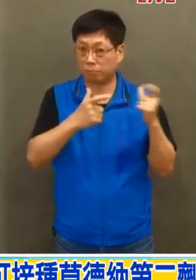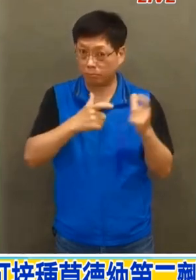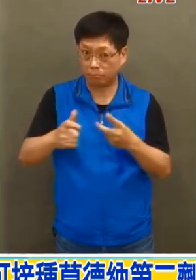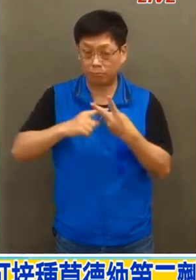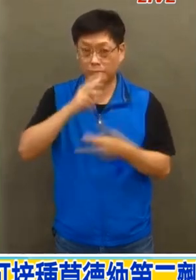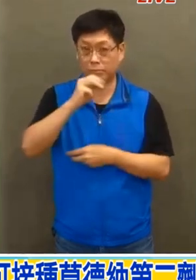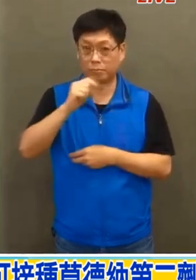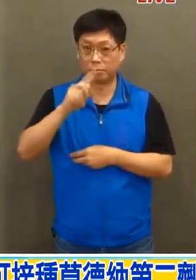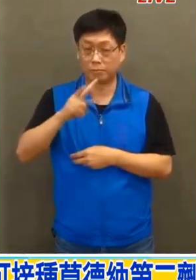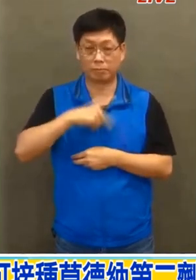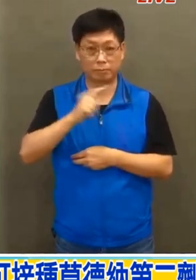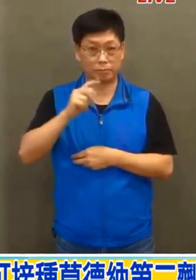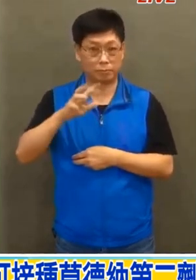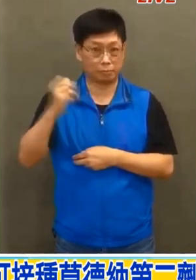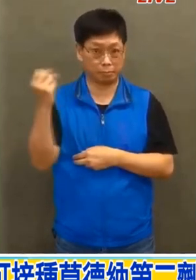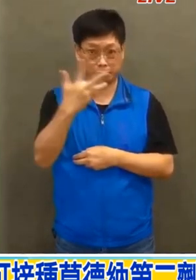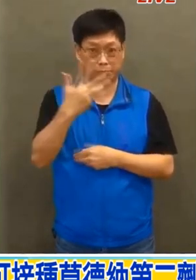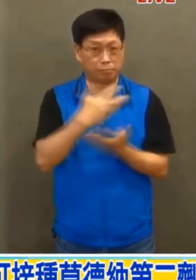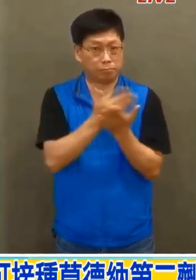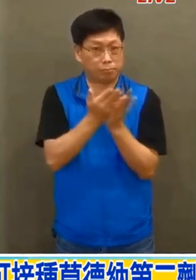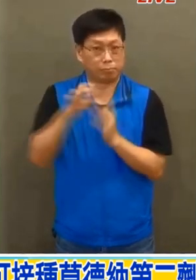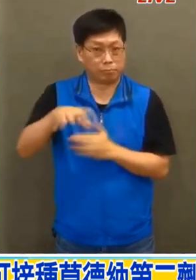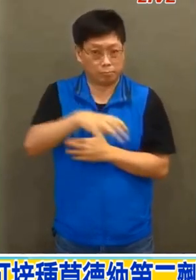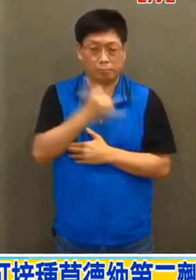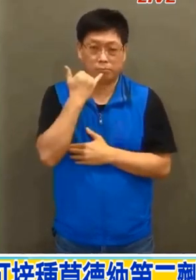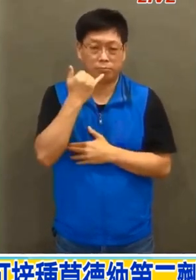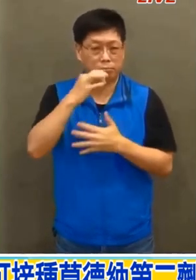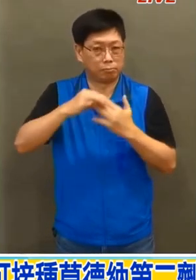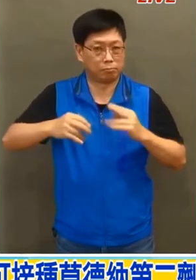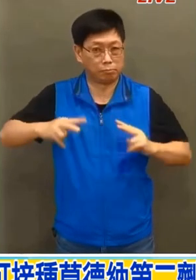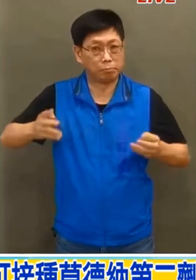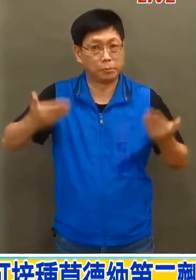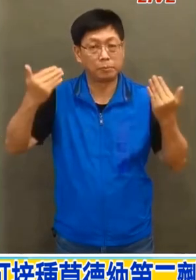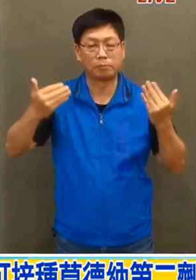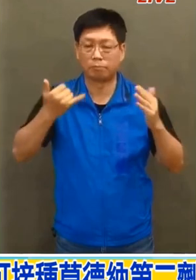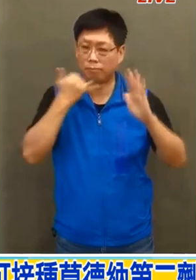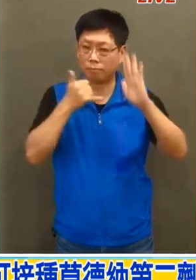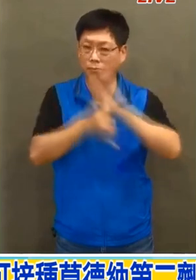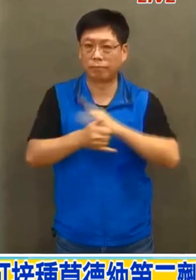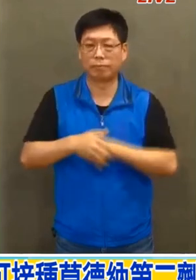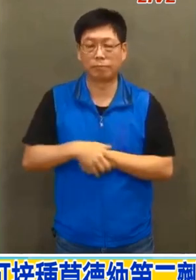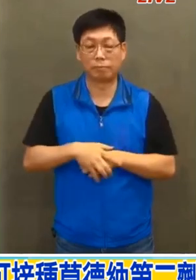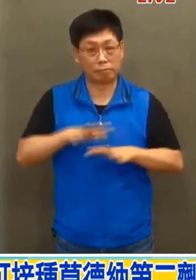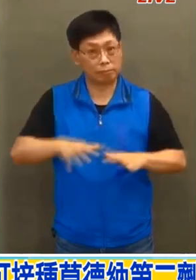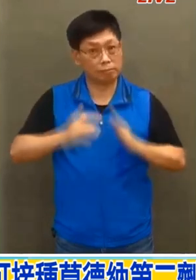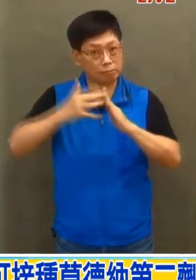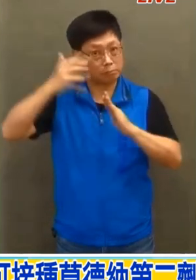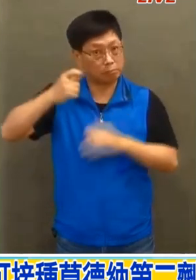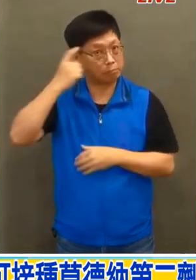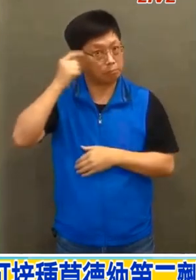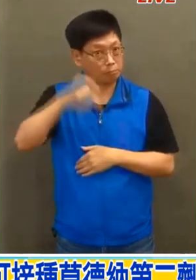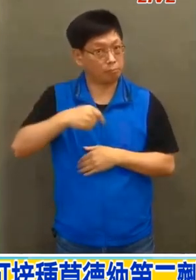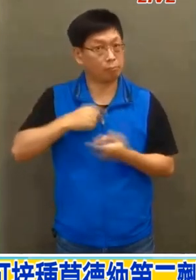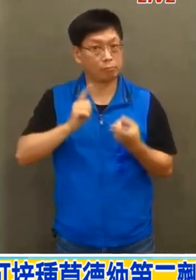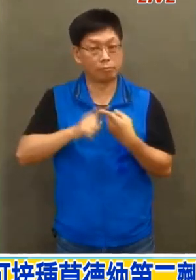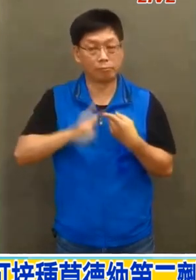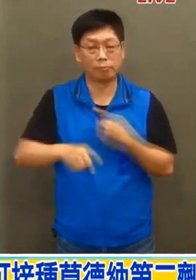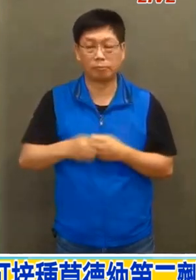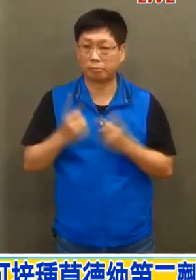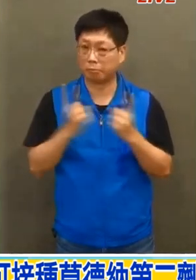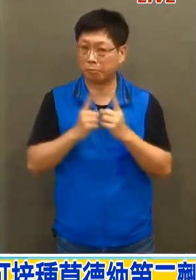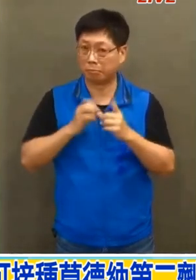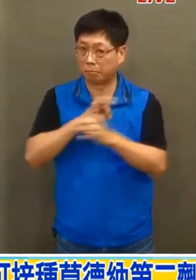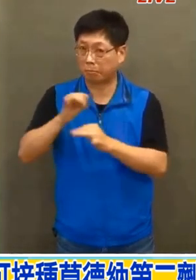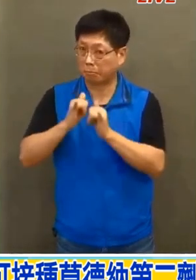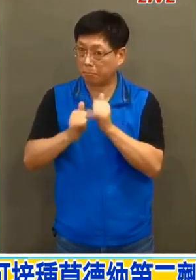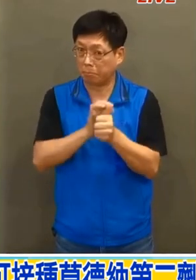等部分的8大休闲娱乐场所限制，有条件适度来开放。那市长认为这样的方向是对的吗？对民生经